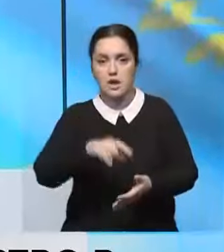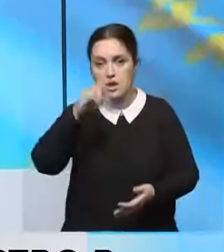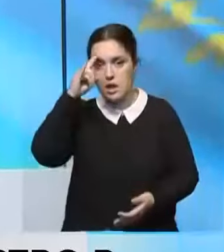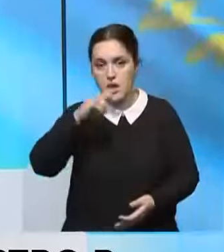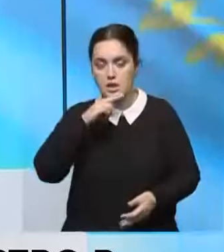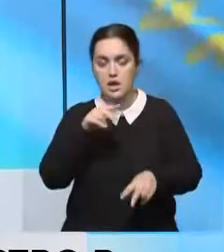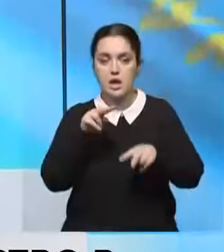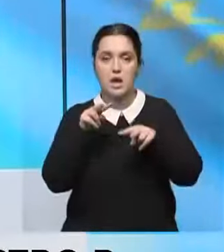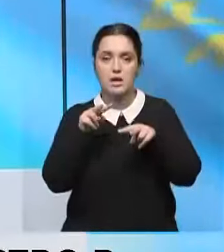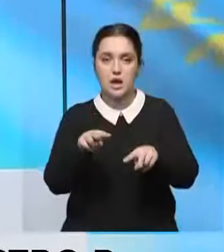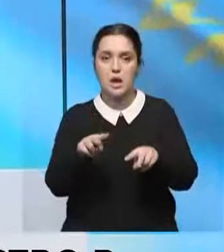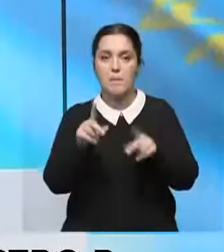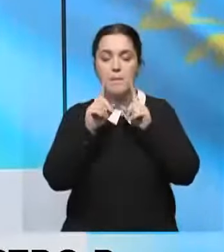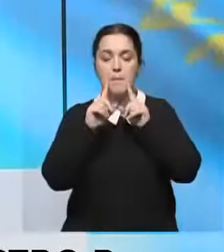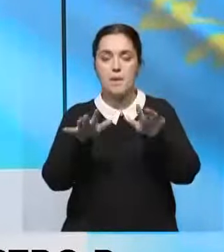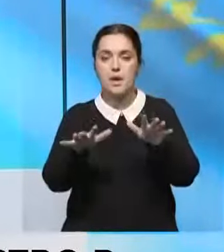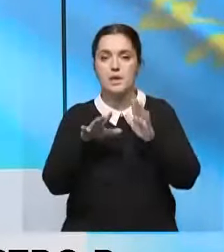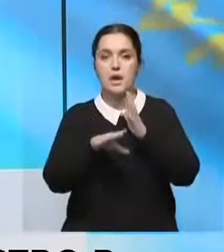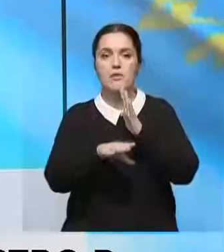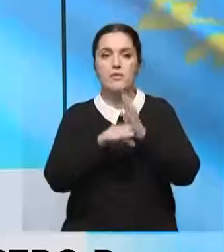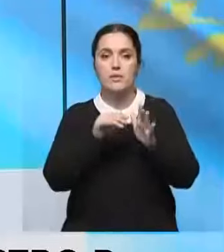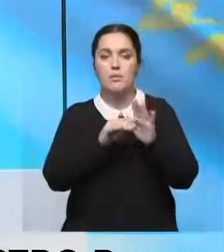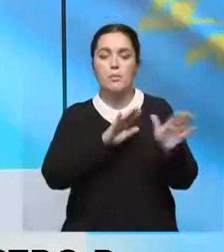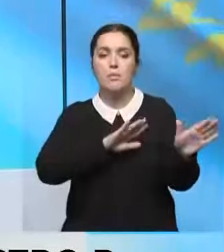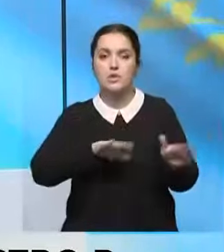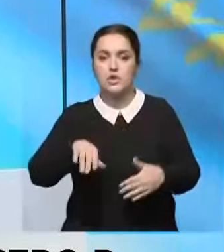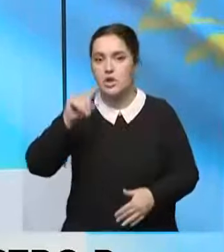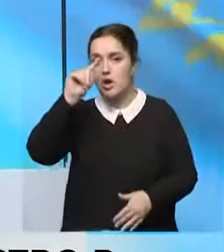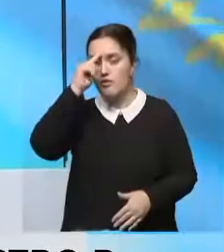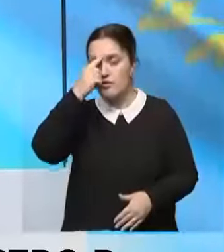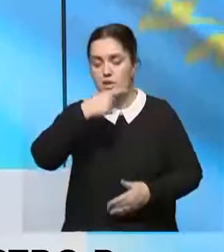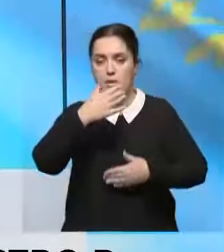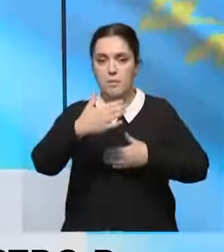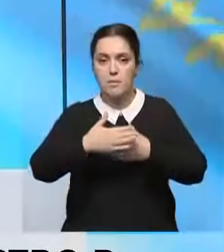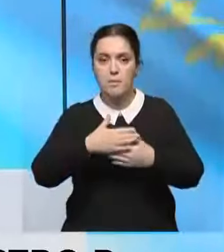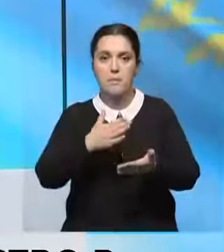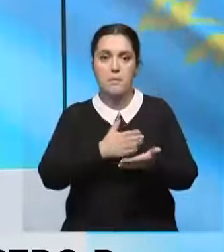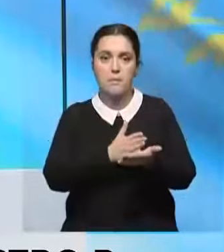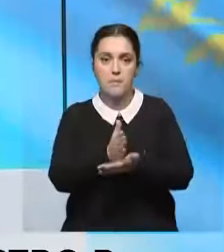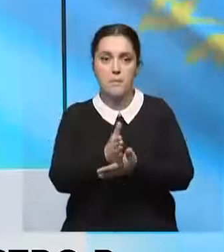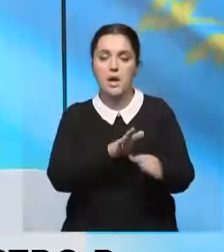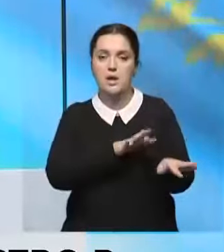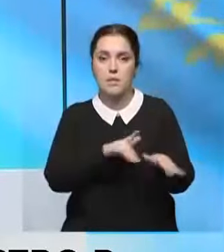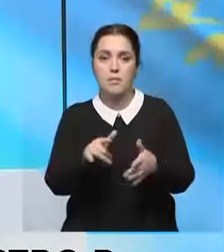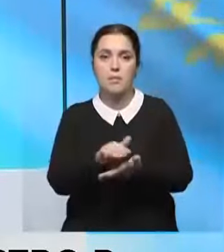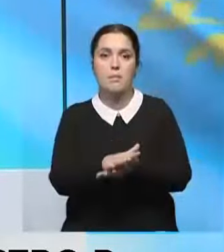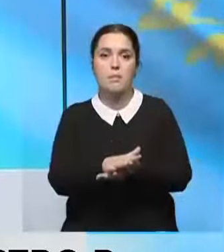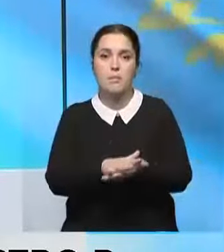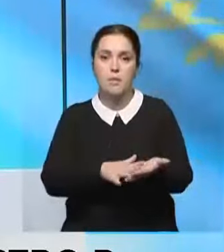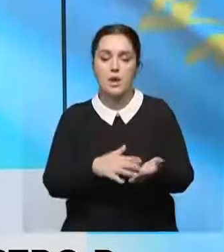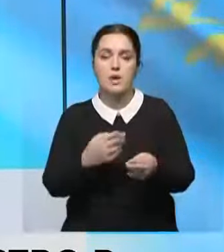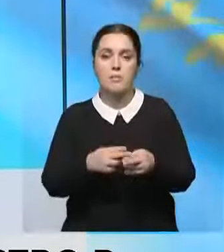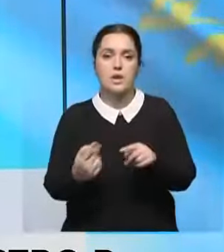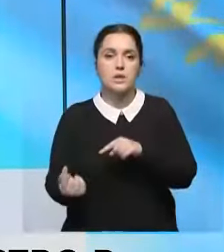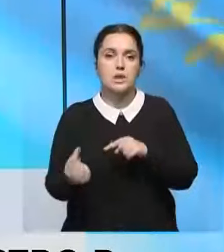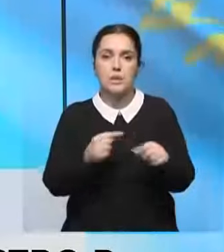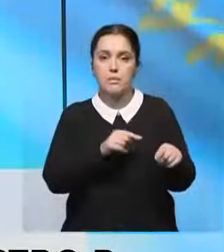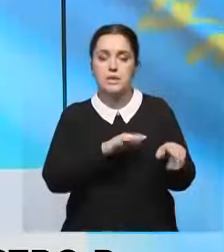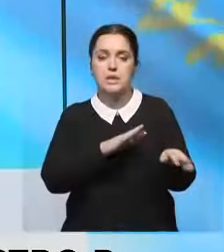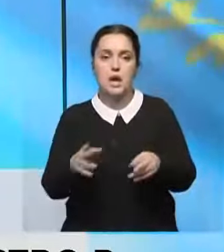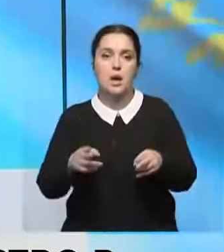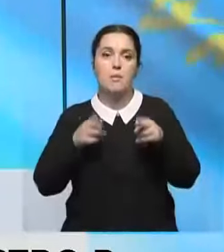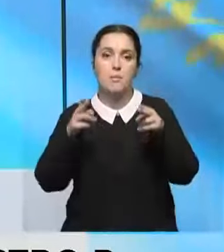качестве наблюдателя в парламентских выборах, прошедших в Индии. В предстоящих политических кампаниях мы продолжим практику взаимных деловых